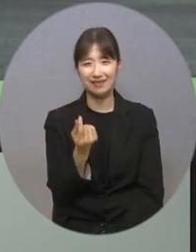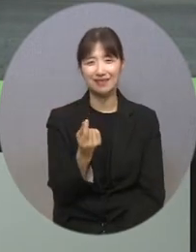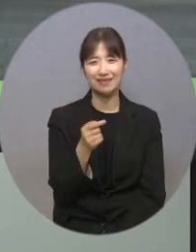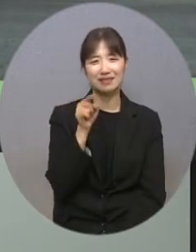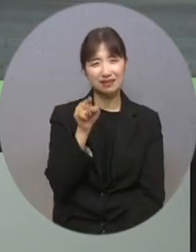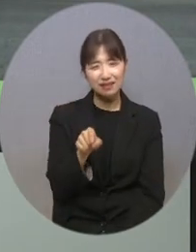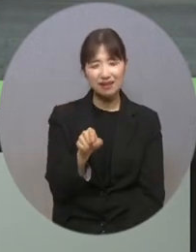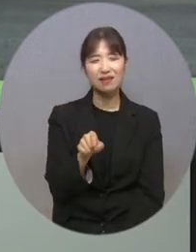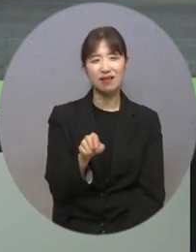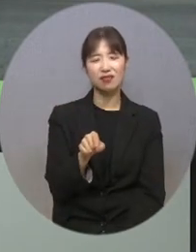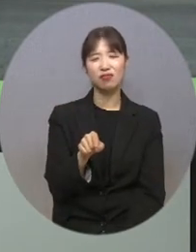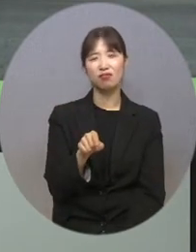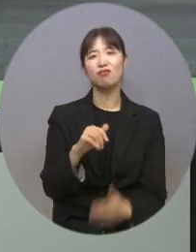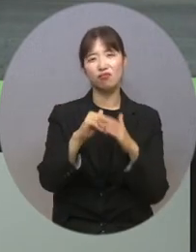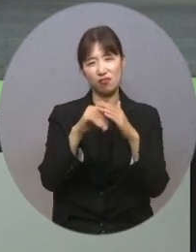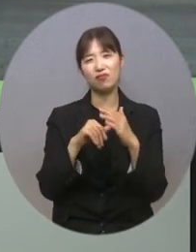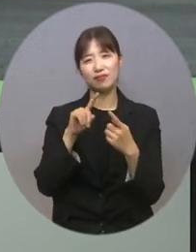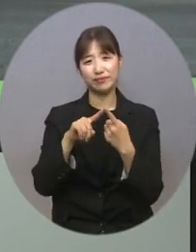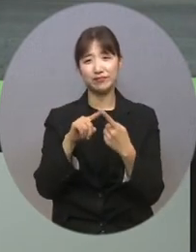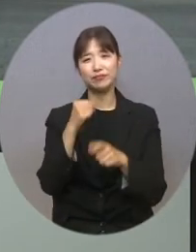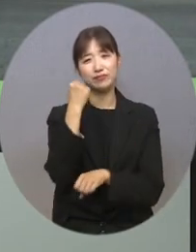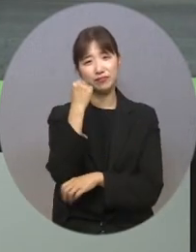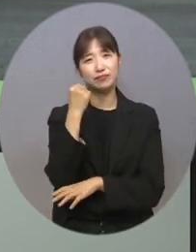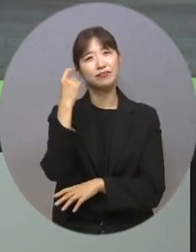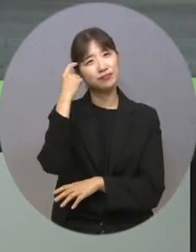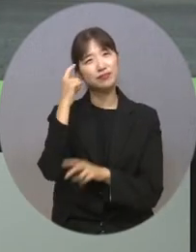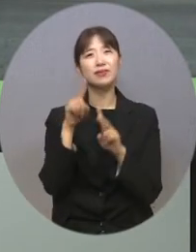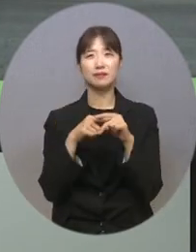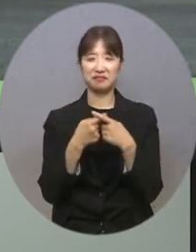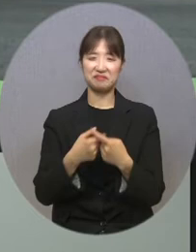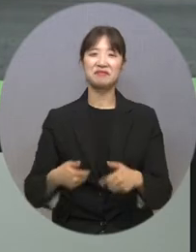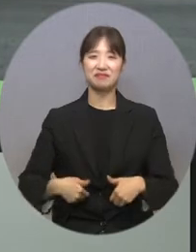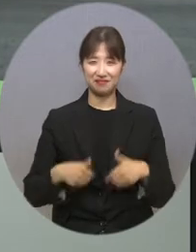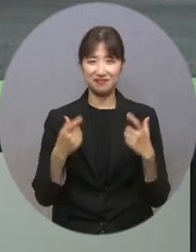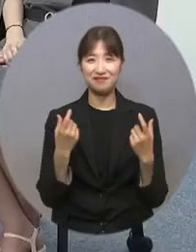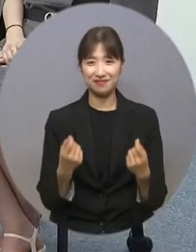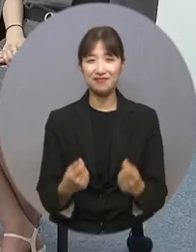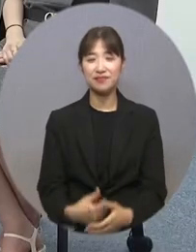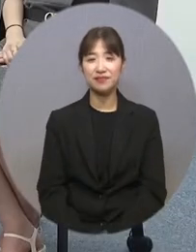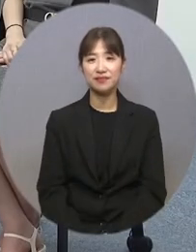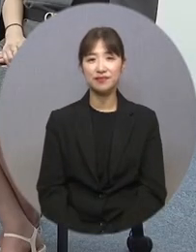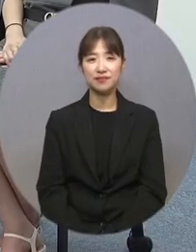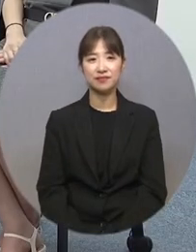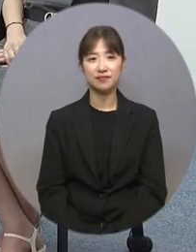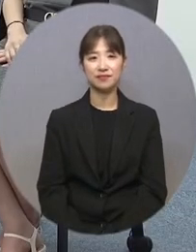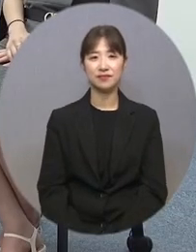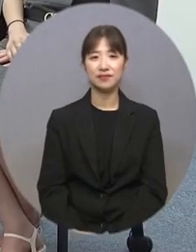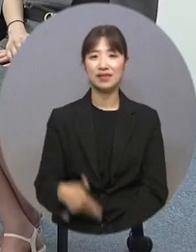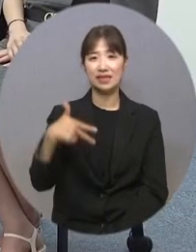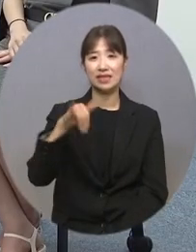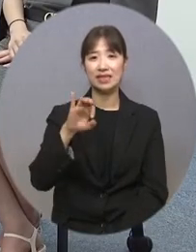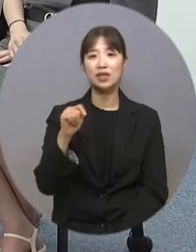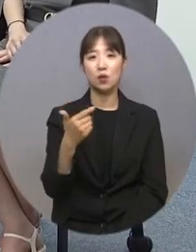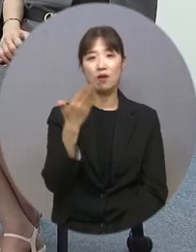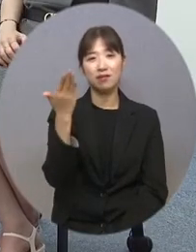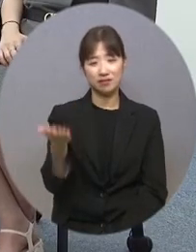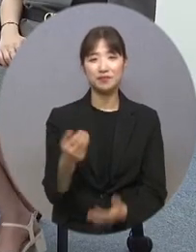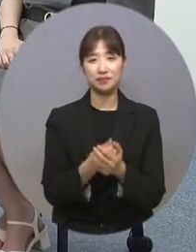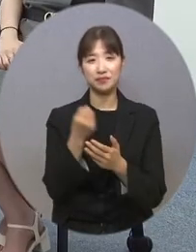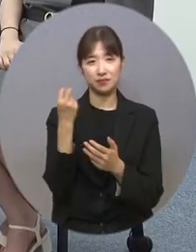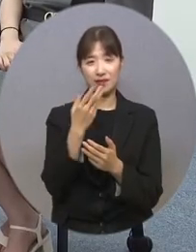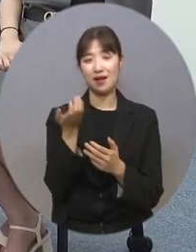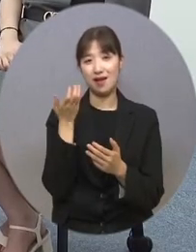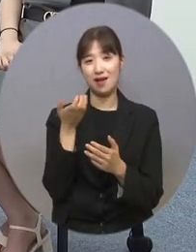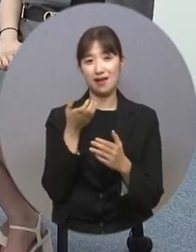부분도 어 기본적으로 저희가 좀 이해가 필요하다 또 그런 생각이 들고요 직원 님 그러면 또 이제